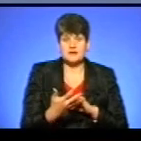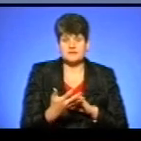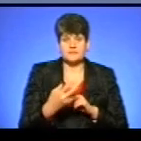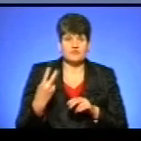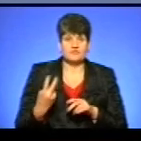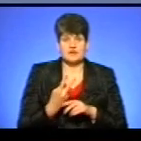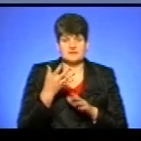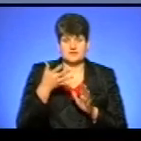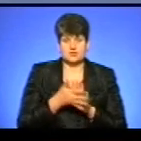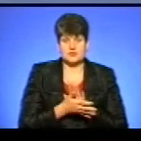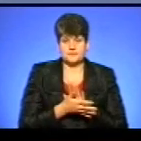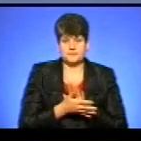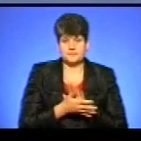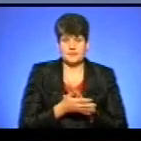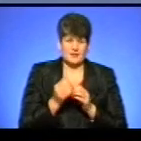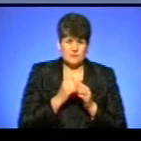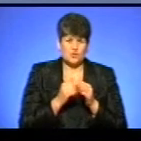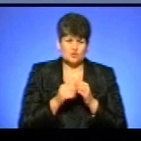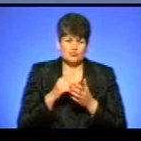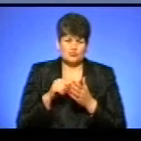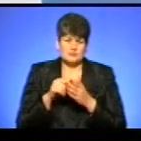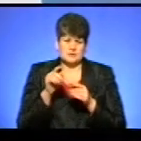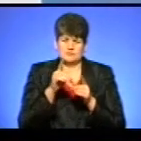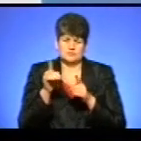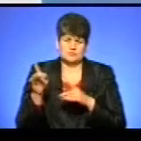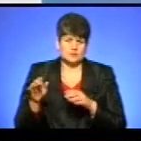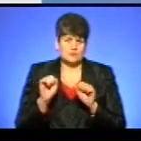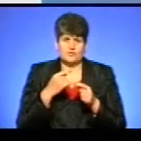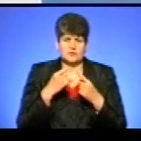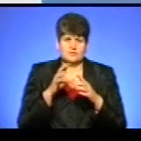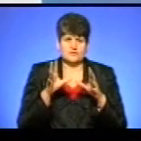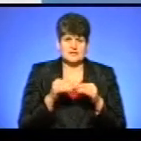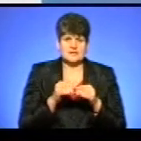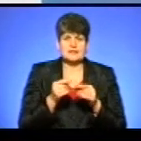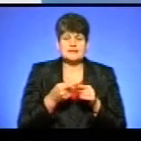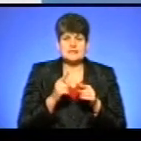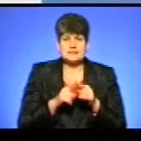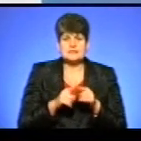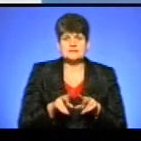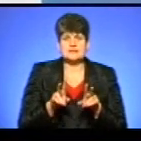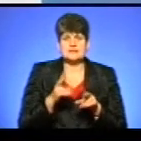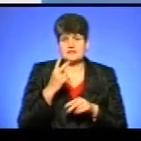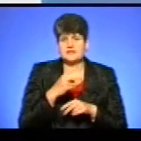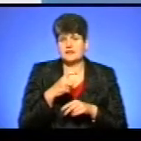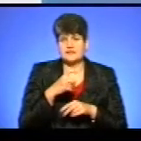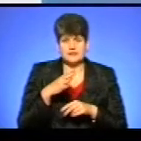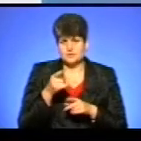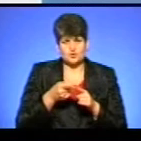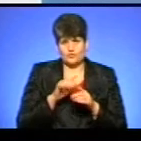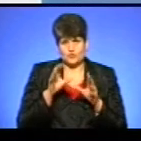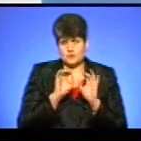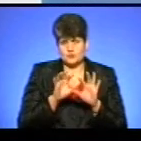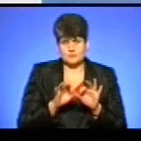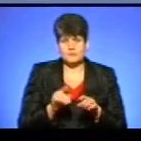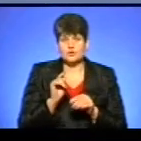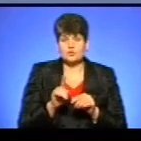більше не витрачають на це. Тому і так є по кожному місту. Так можна навести приклад по кожному місту, але це тема цілої передачі. За дві хвилини ми цього всього не розповімо. При тому